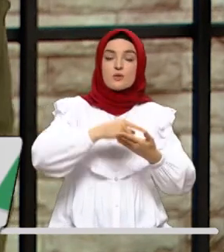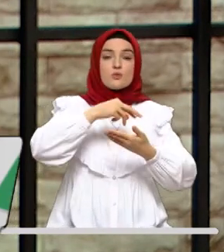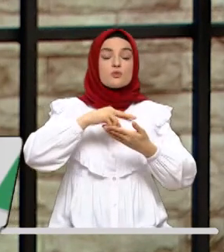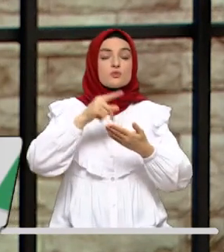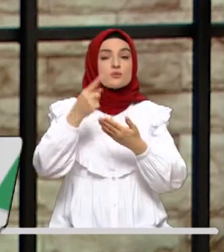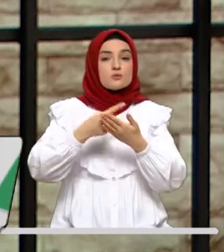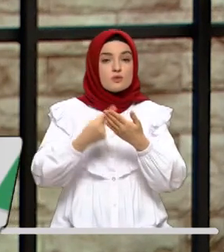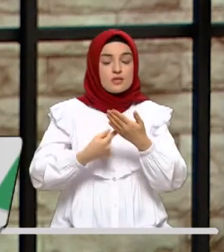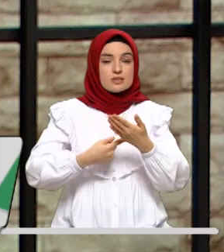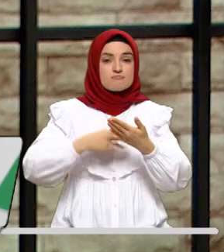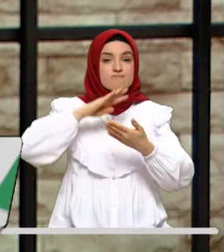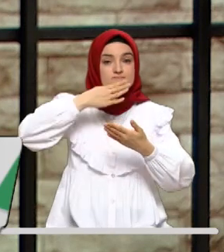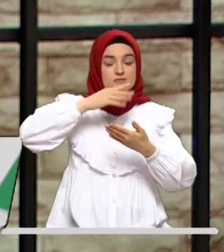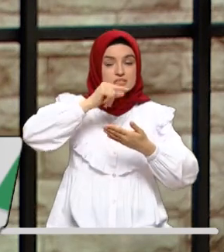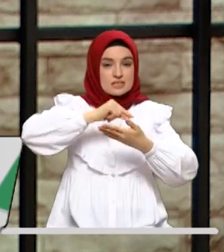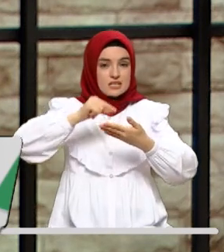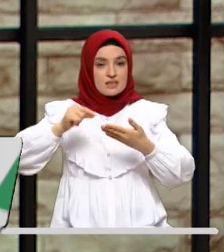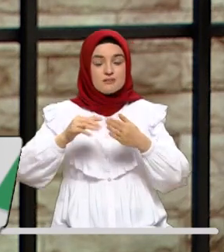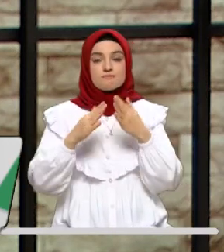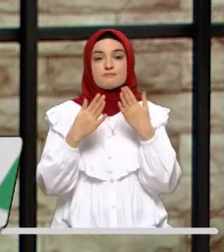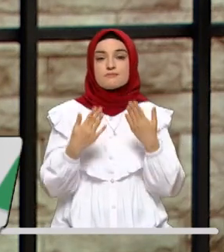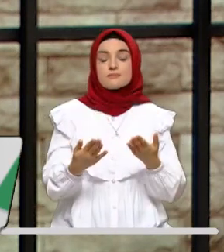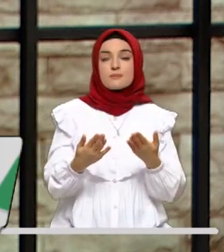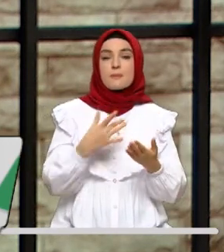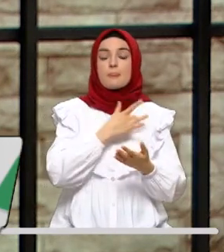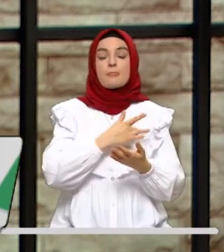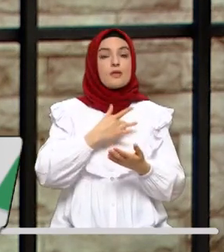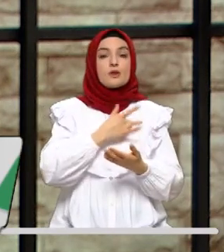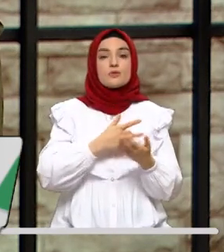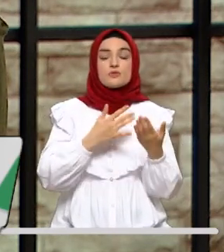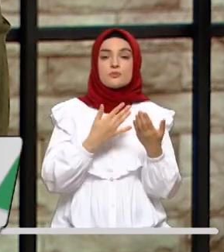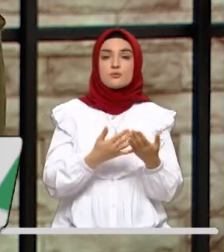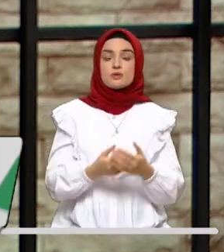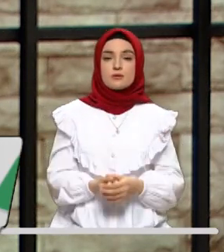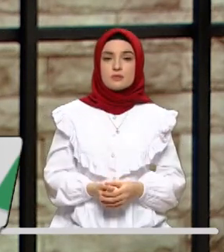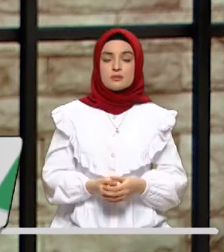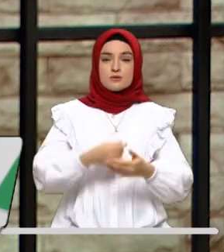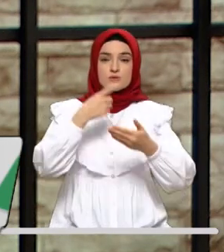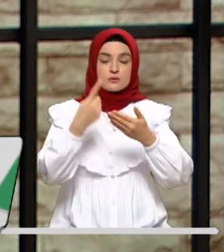tercümesini Mısır'da yazdı. Ama Anadolu'da